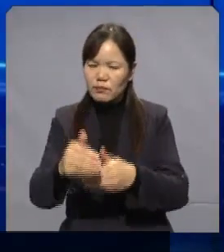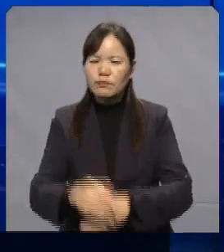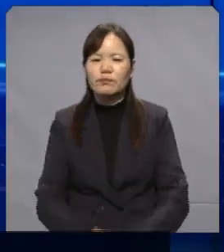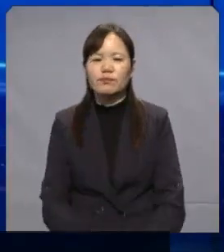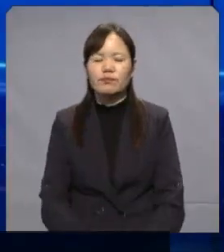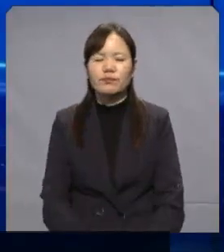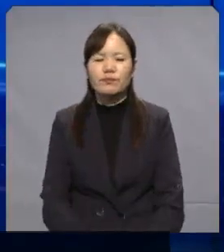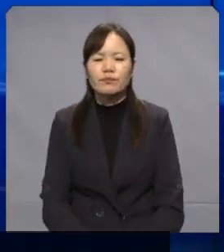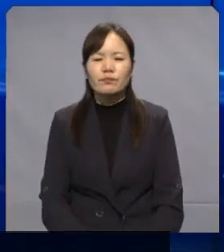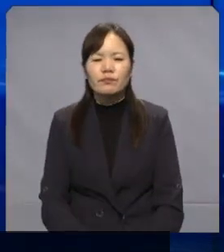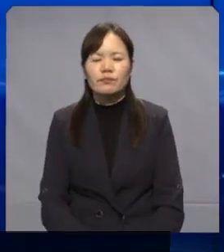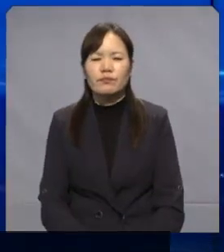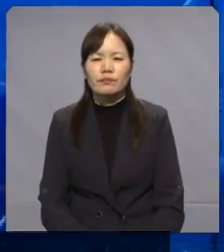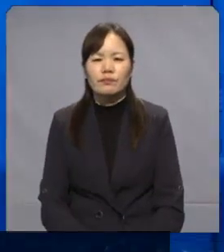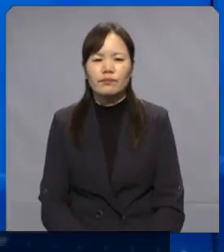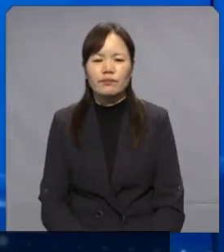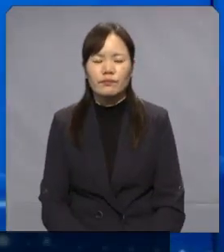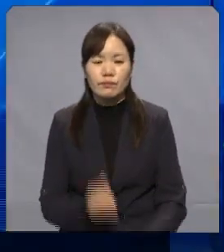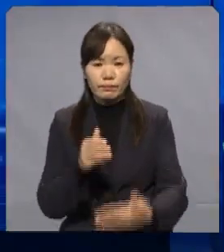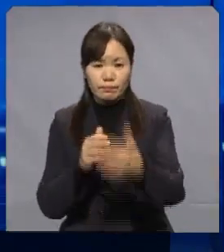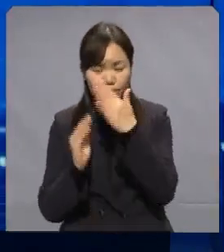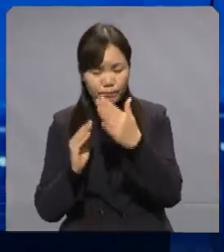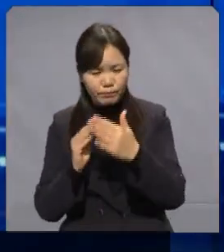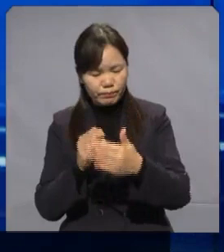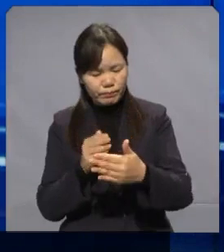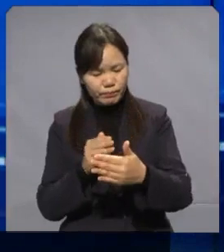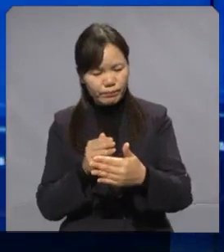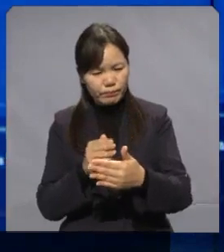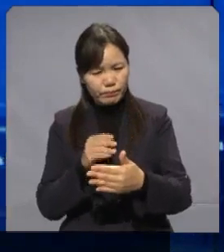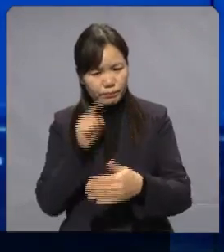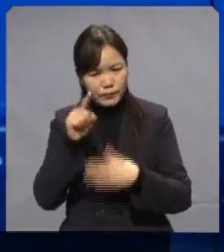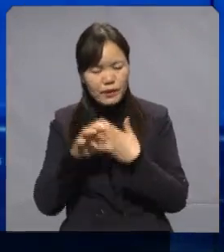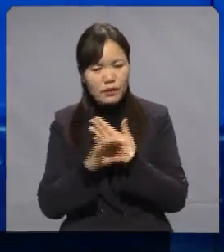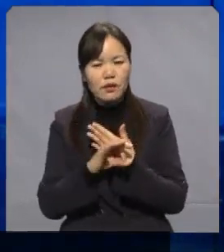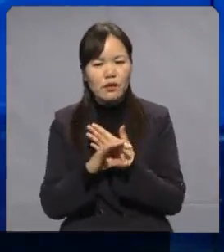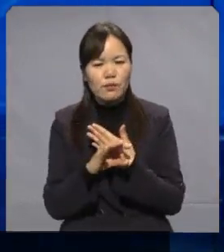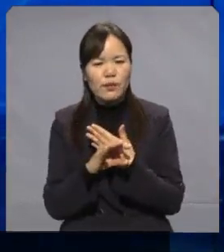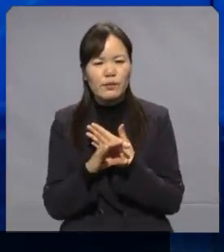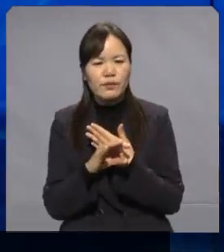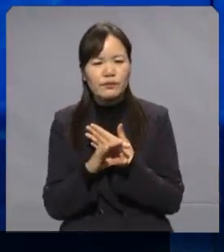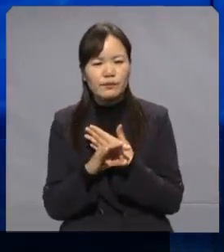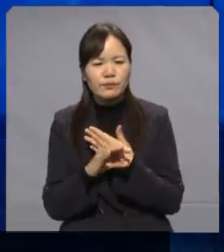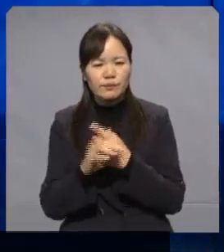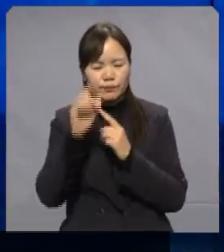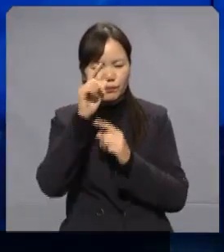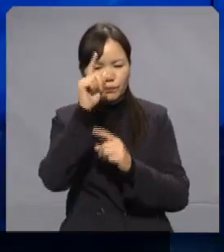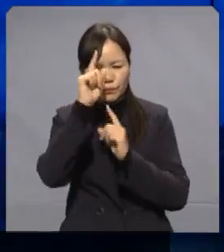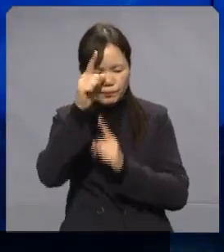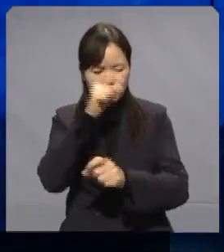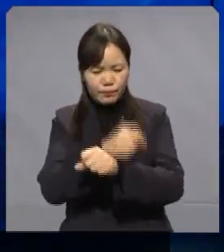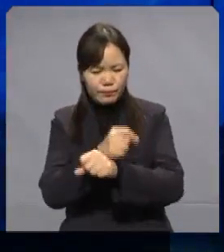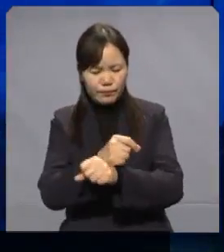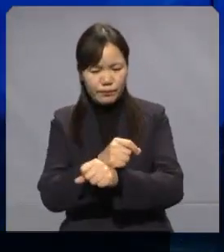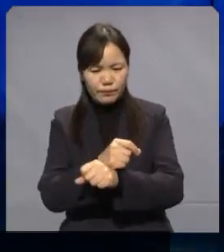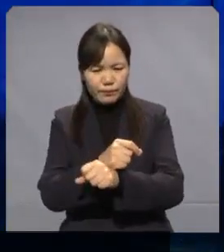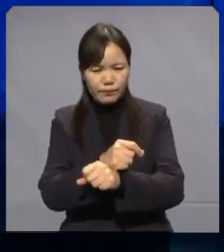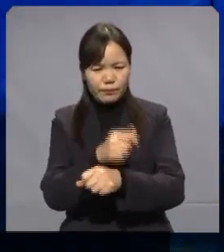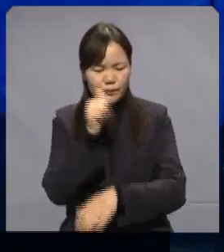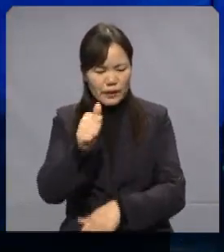뭐 어쨌든 거부권을 해임 건의안 가결 이후에도 대통령이 행사하거나 이상민 장관이 자진 사퇴를 안